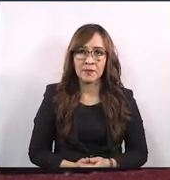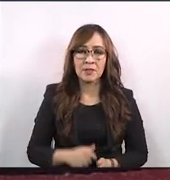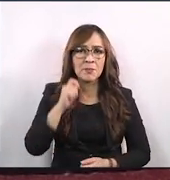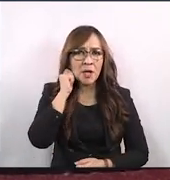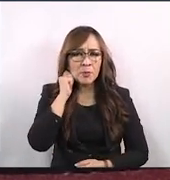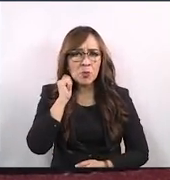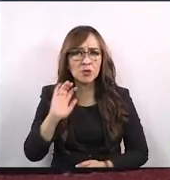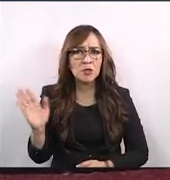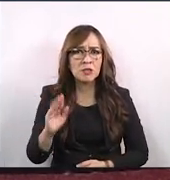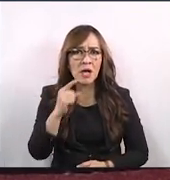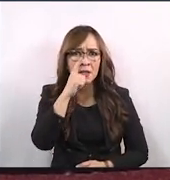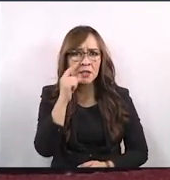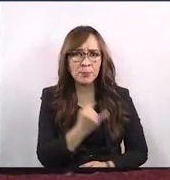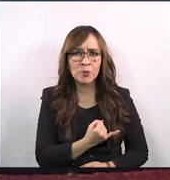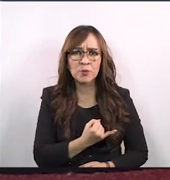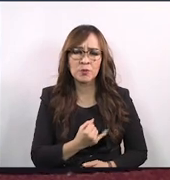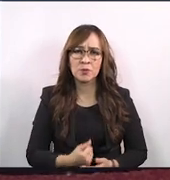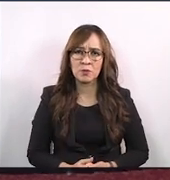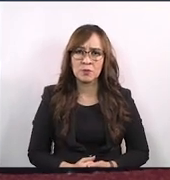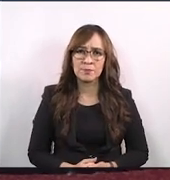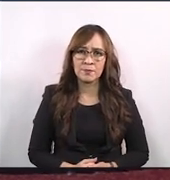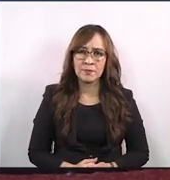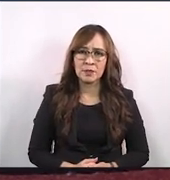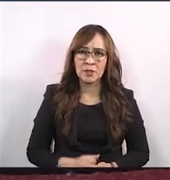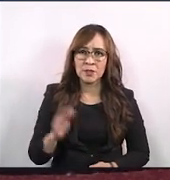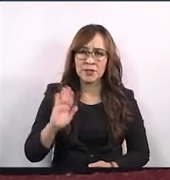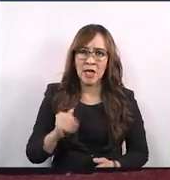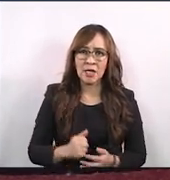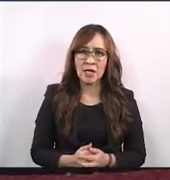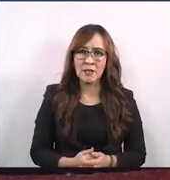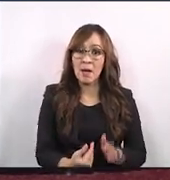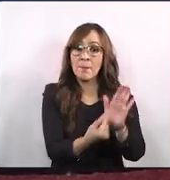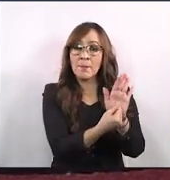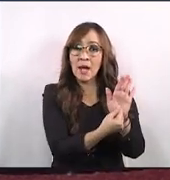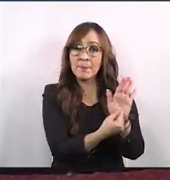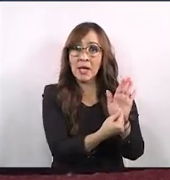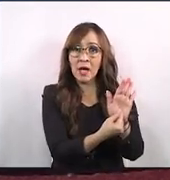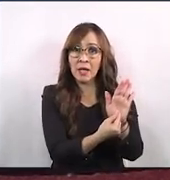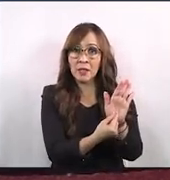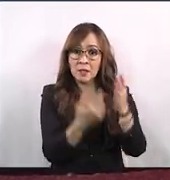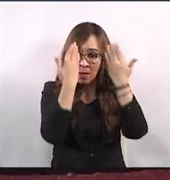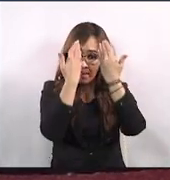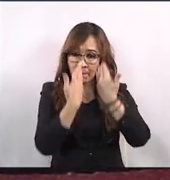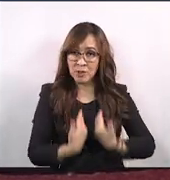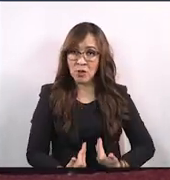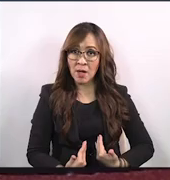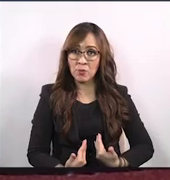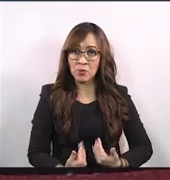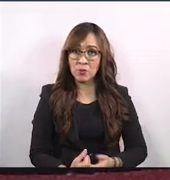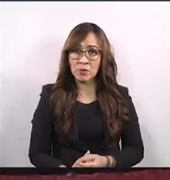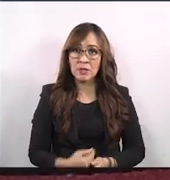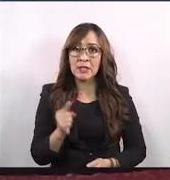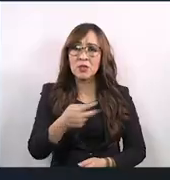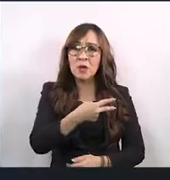Hai sebagai wanita juga jangan tertipu Hai jangan hanya menonjolkan pesonamu untuk menyeret menghancurkan kali itu